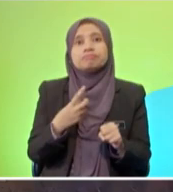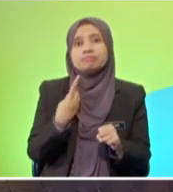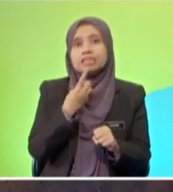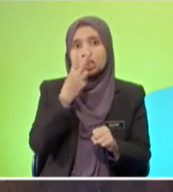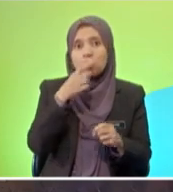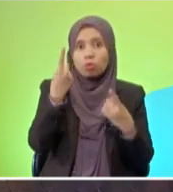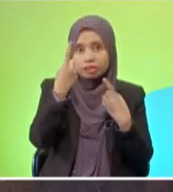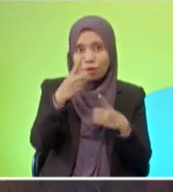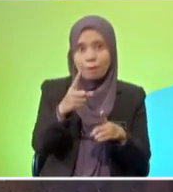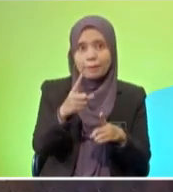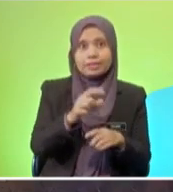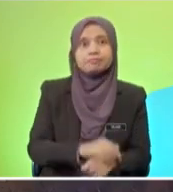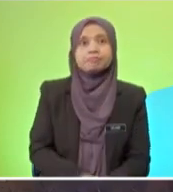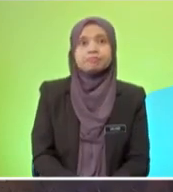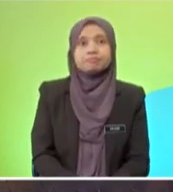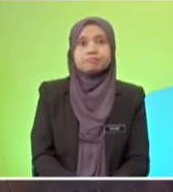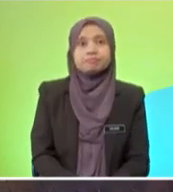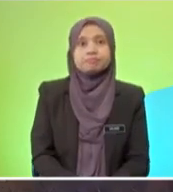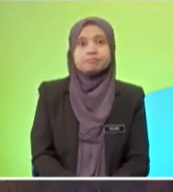atau tidak